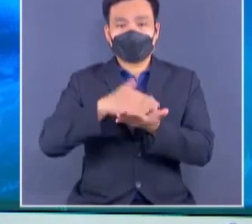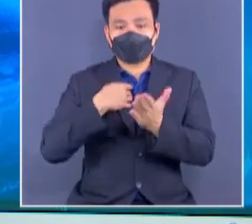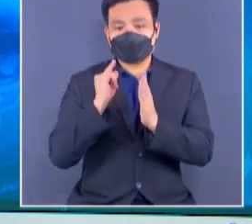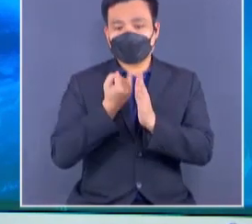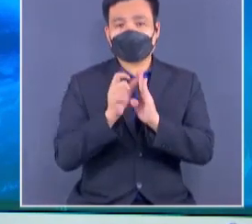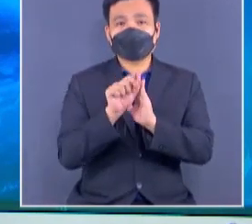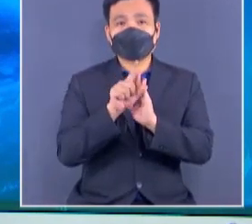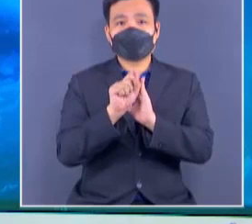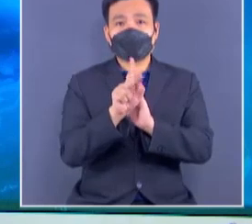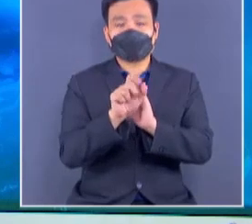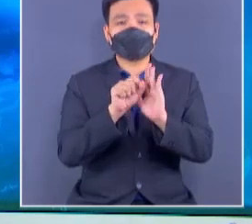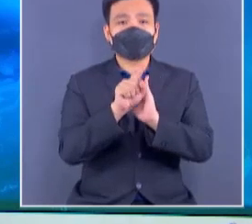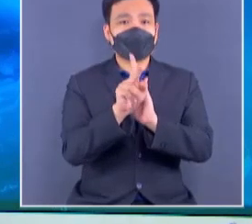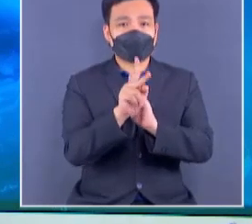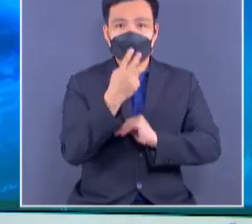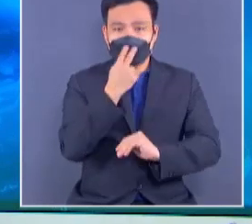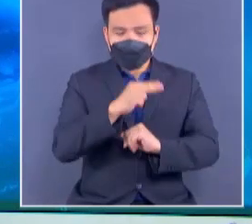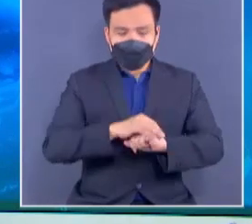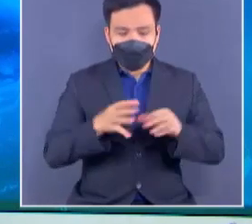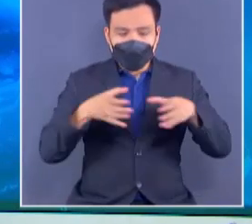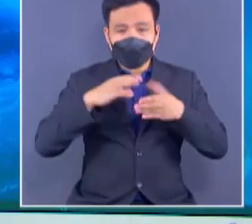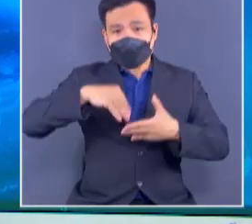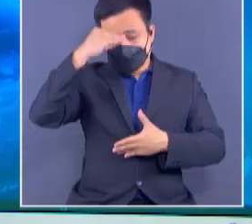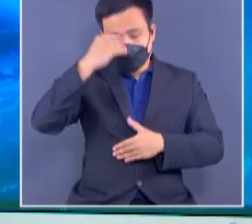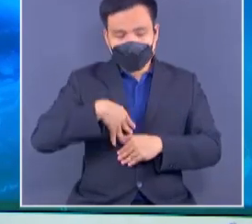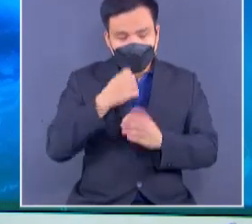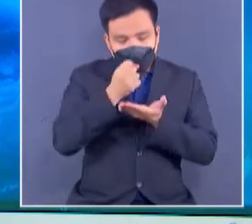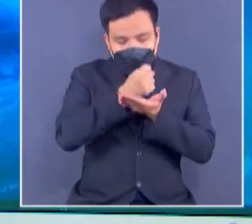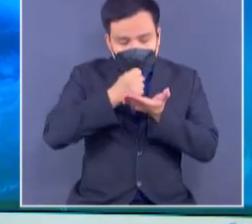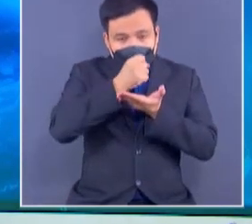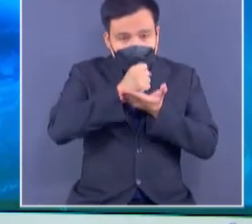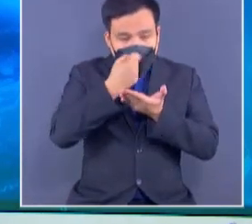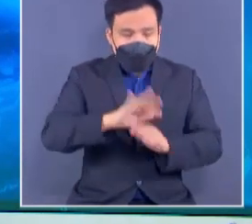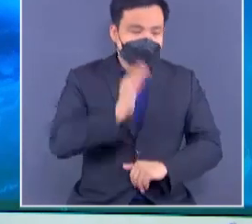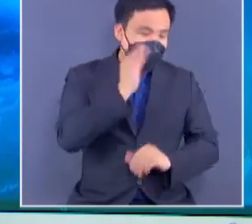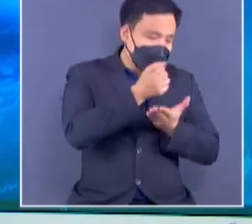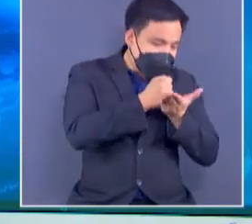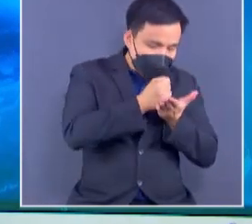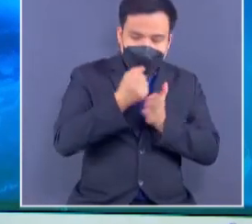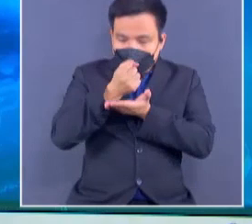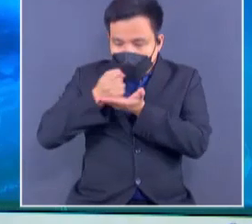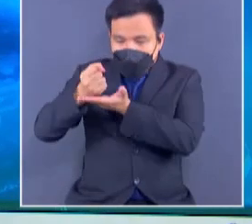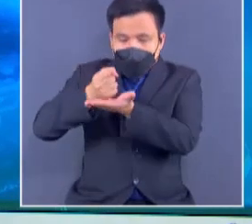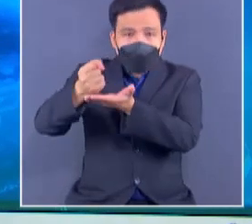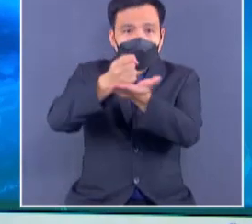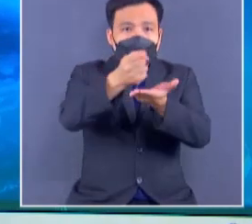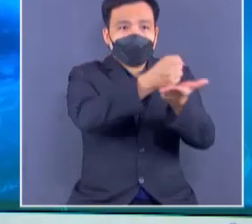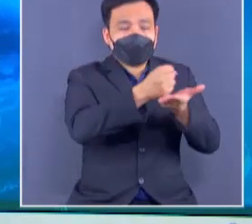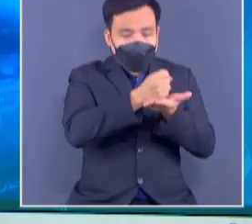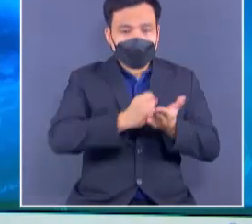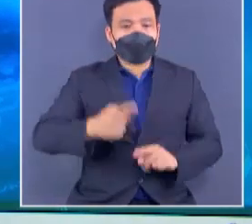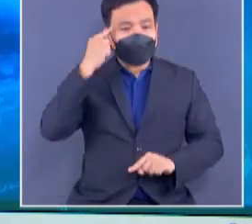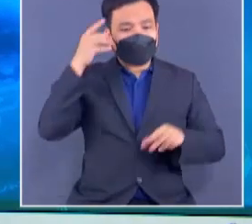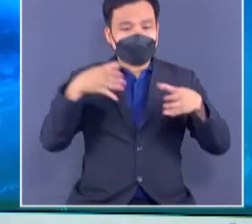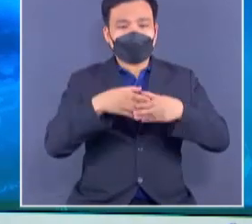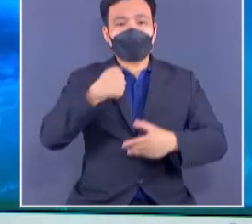ษปรากฏว่าเด็กกำลังโอ้โหถือบ้องกัญชาดูกันใหญ่เลยสลับกันผู้ชายดูเสร็จผู้หญิงดูต่อและเป็นนักเรียนเนี่ยตอนแรกนึกว่าเด็กประถมจะได้ซ้